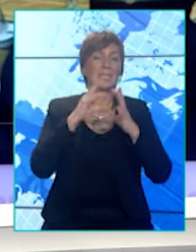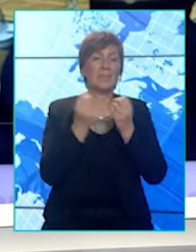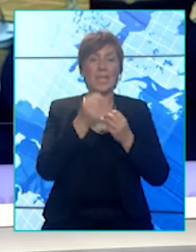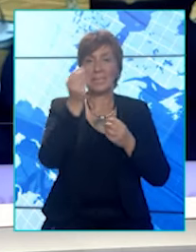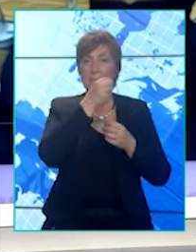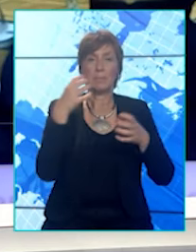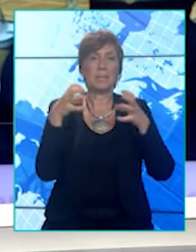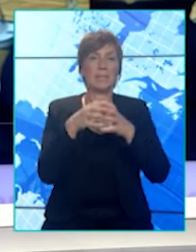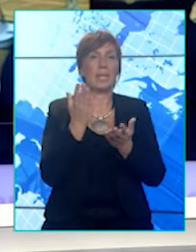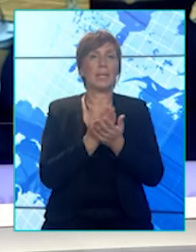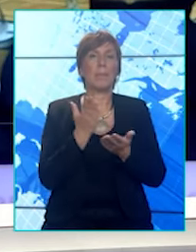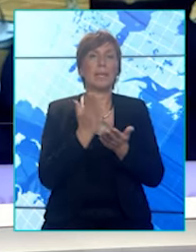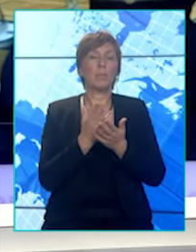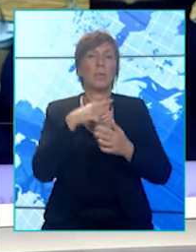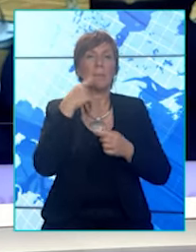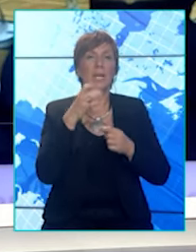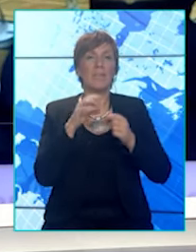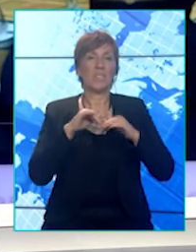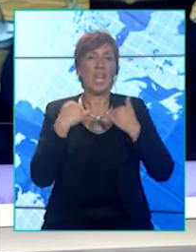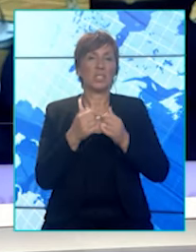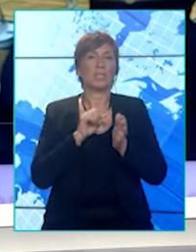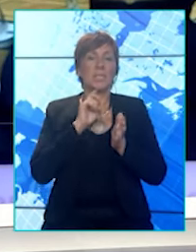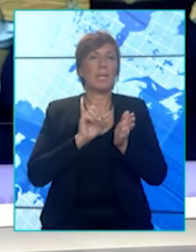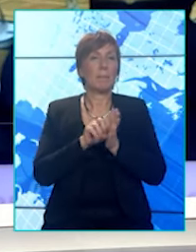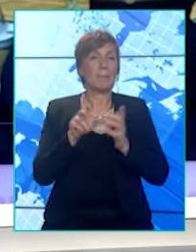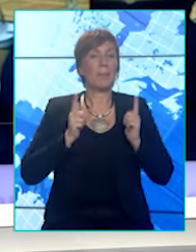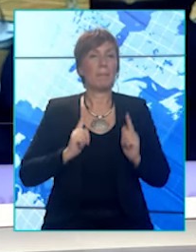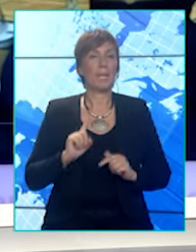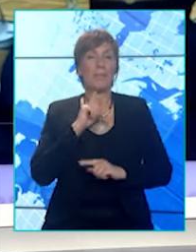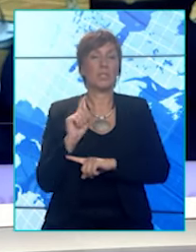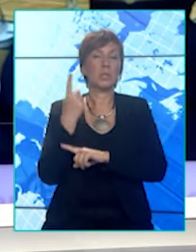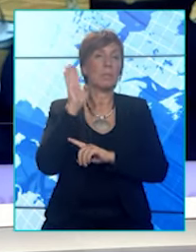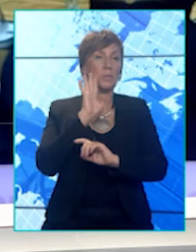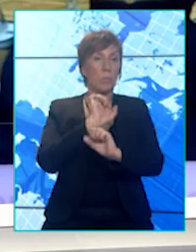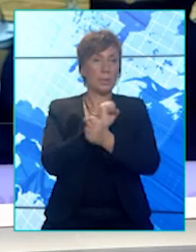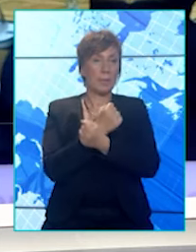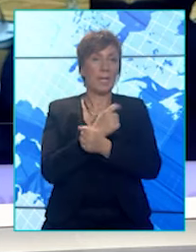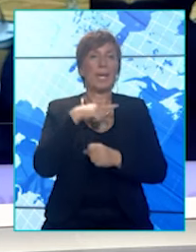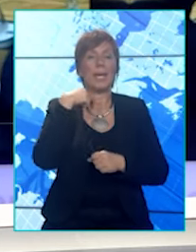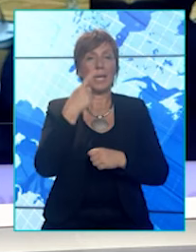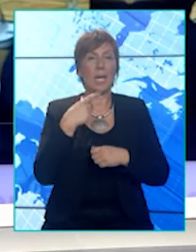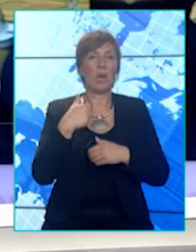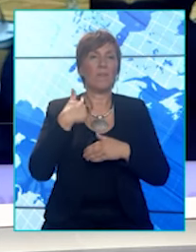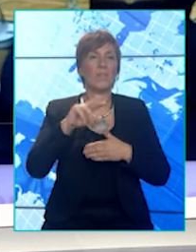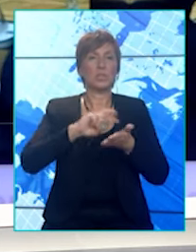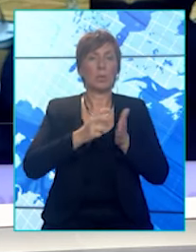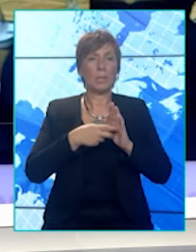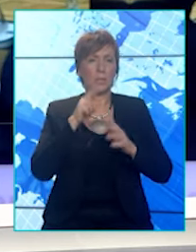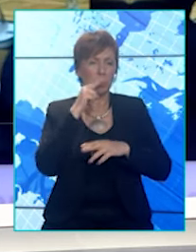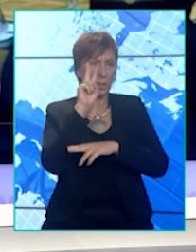Svesrpski sabor treba da bude predmet očitovanja Vijeća za implementaciju mira i visokog predstavnika u Bosni i Hercegovini, istakao